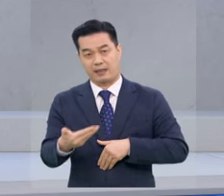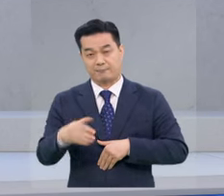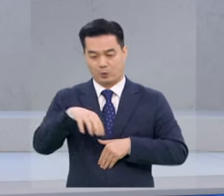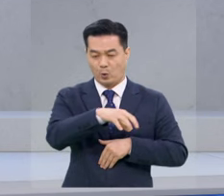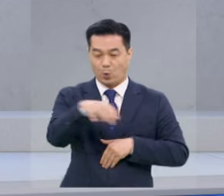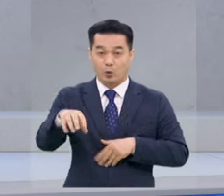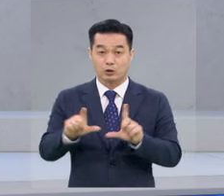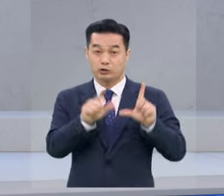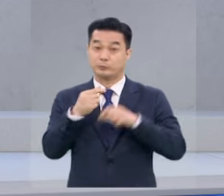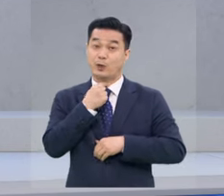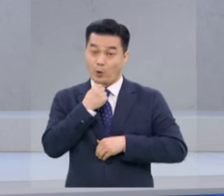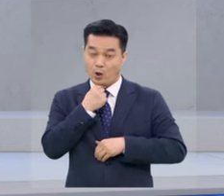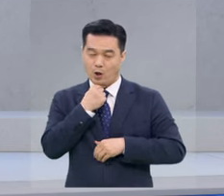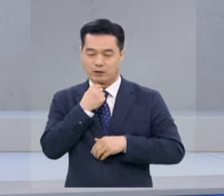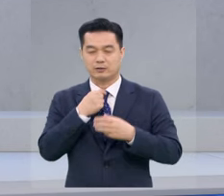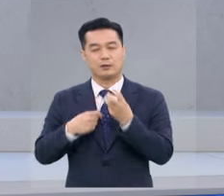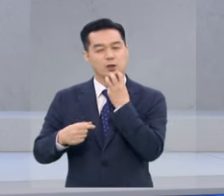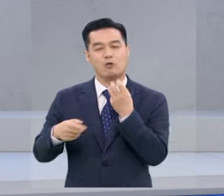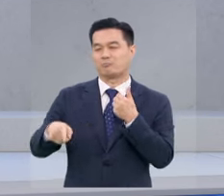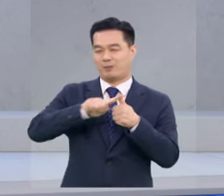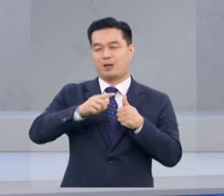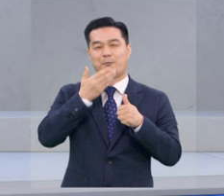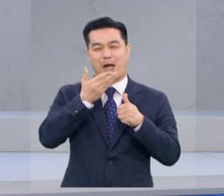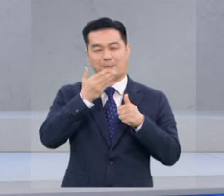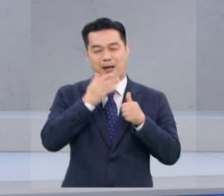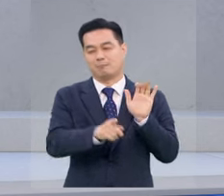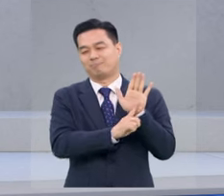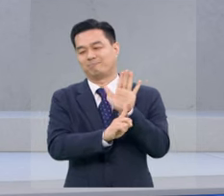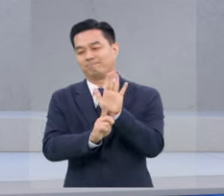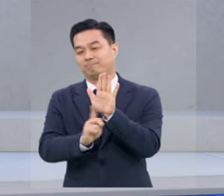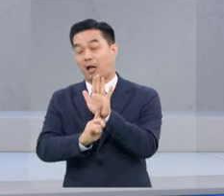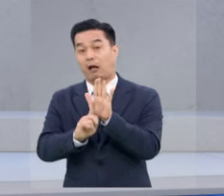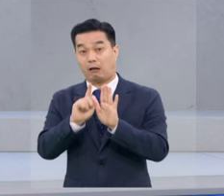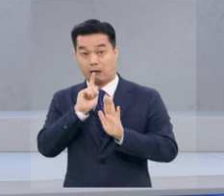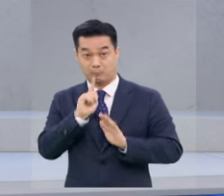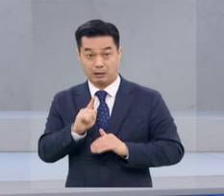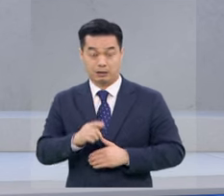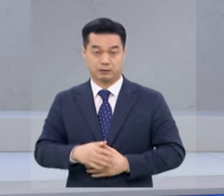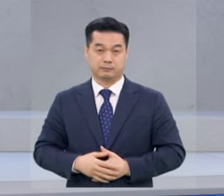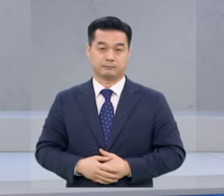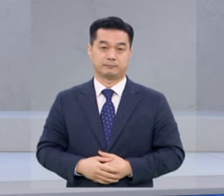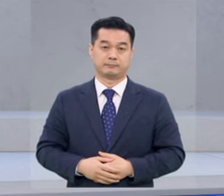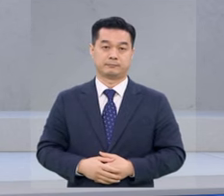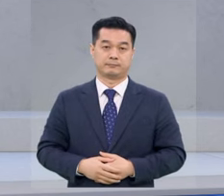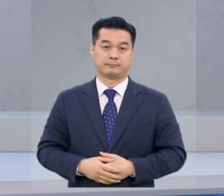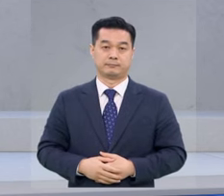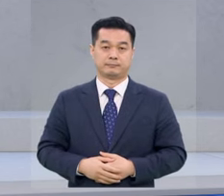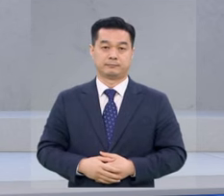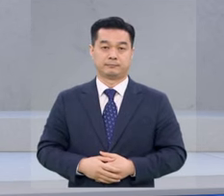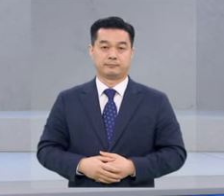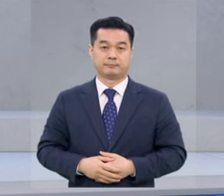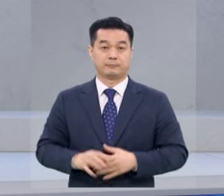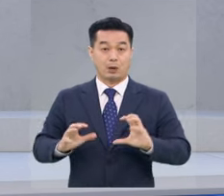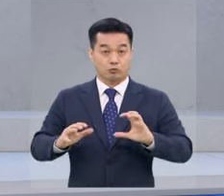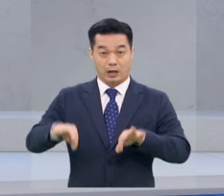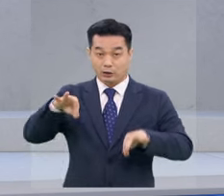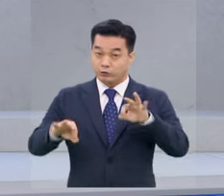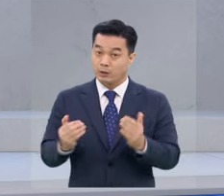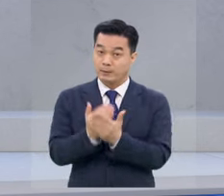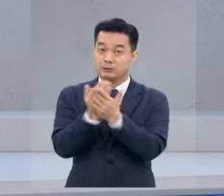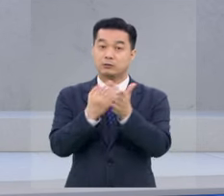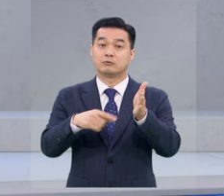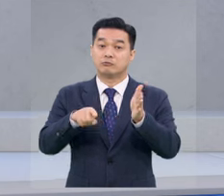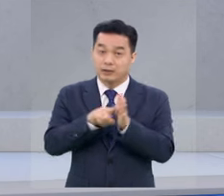원한다면 서울 사람이 될 수 있다는 최악의 포퓰리즘 발언을 서슴지 않고 있습니다 국가균형 발전을